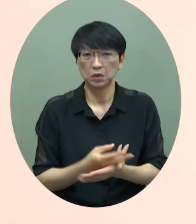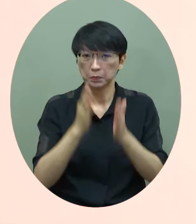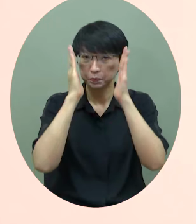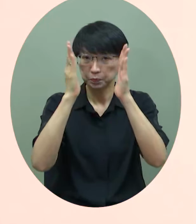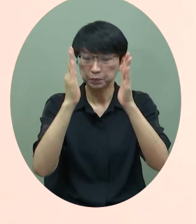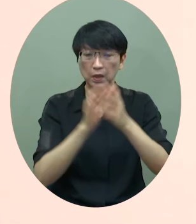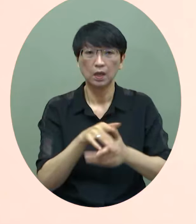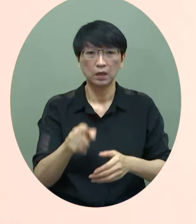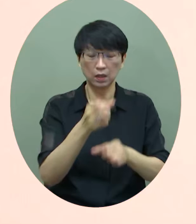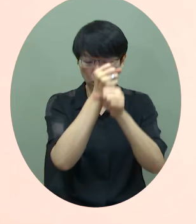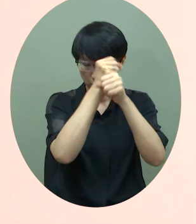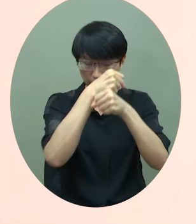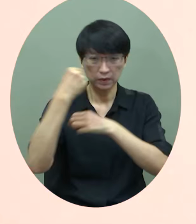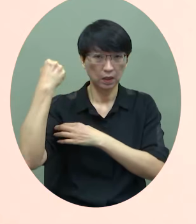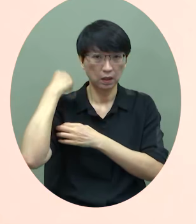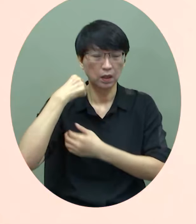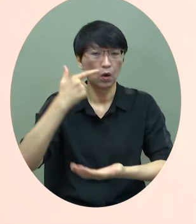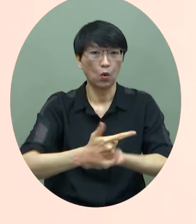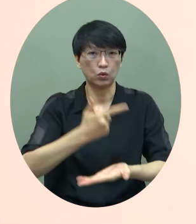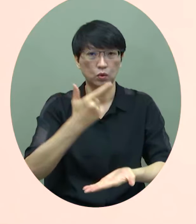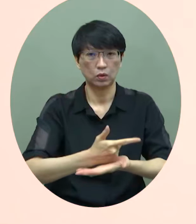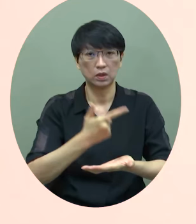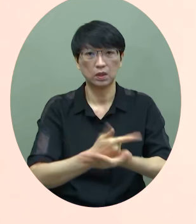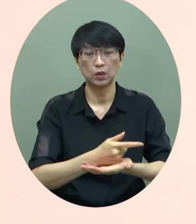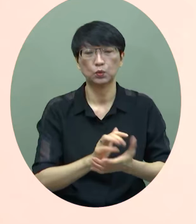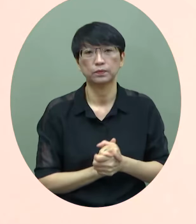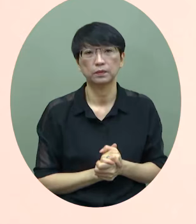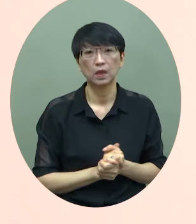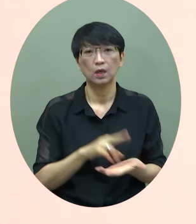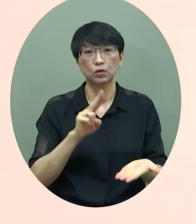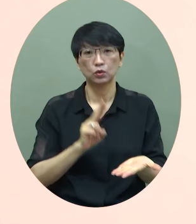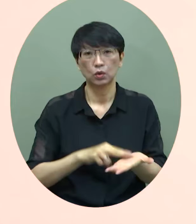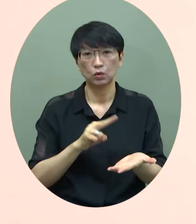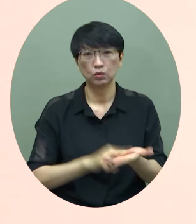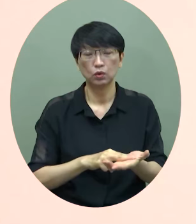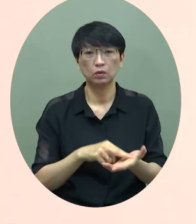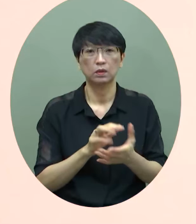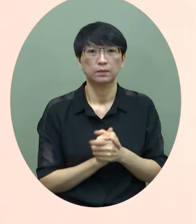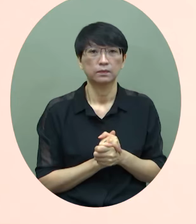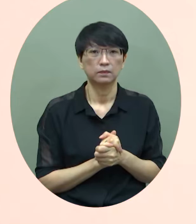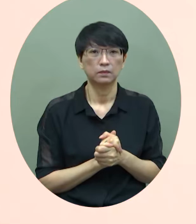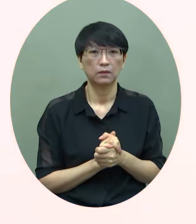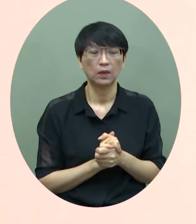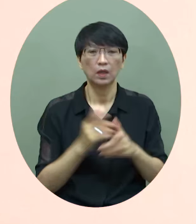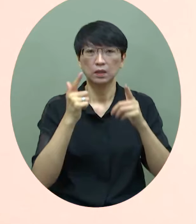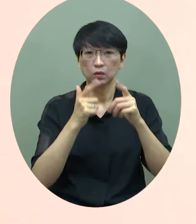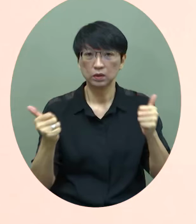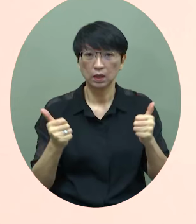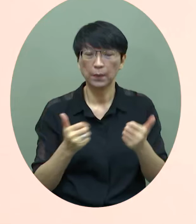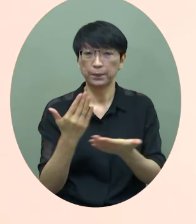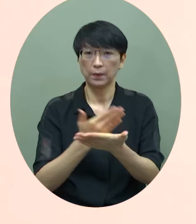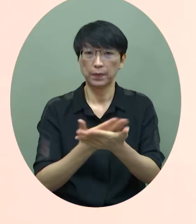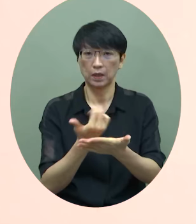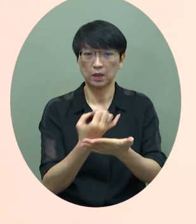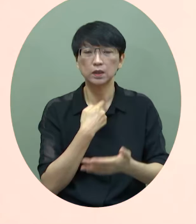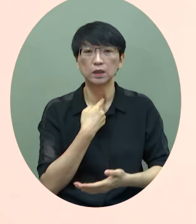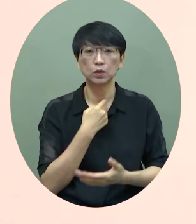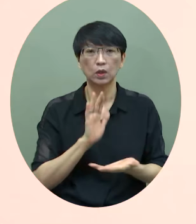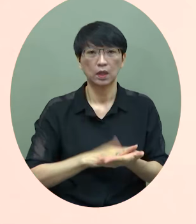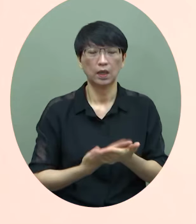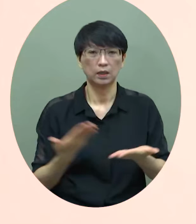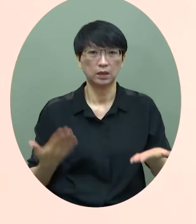測能力是非常重要的所以我相信我們會作出一個適當的平衡但現在